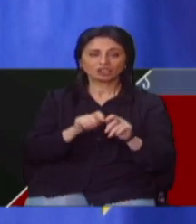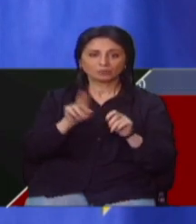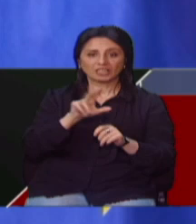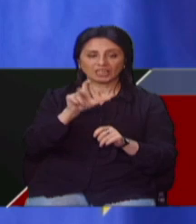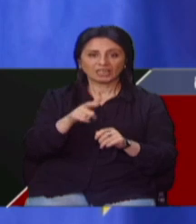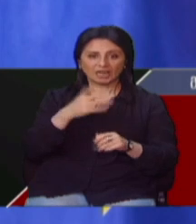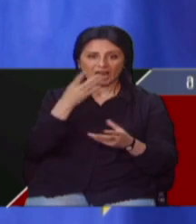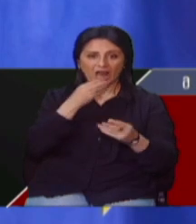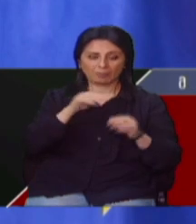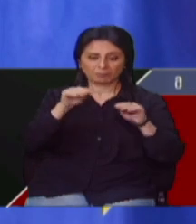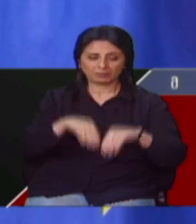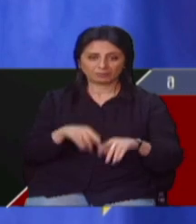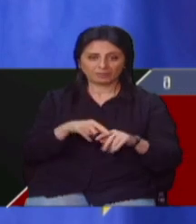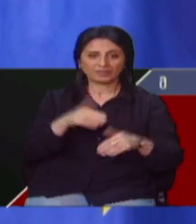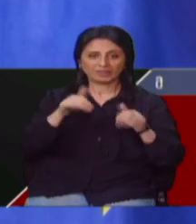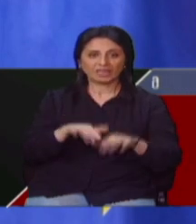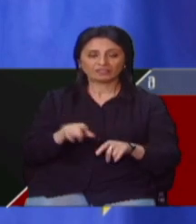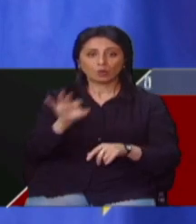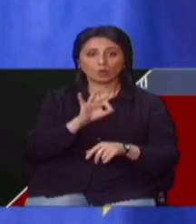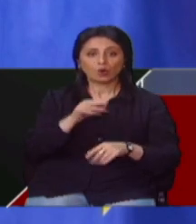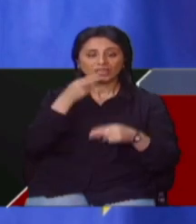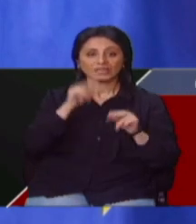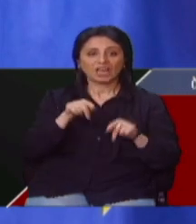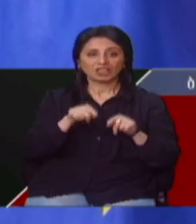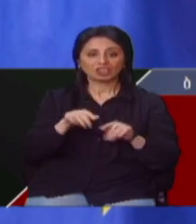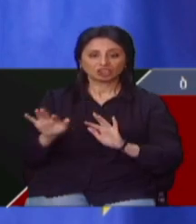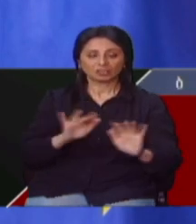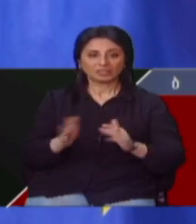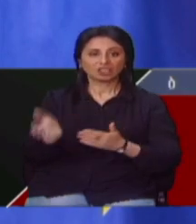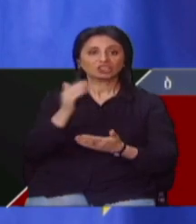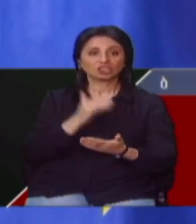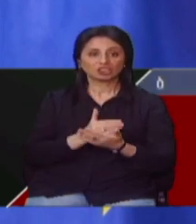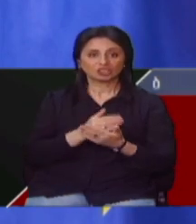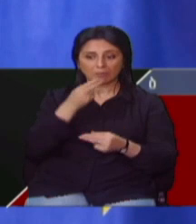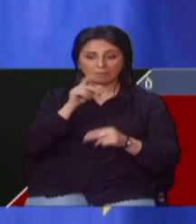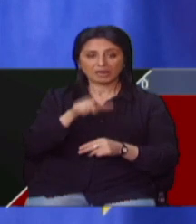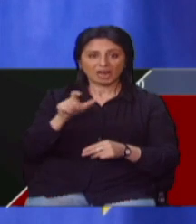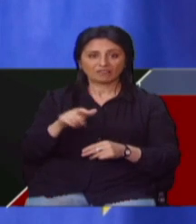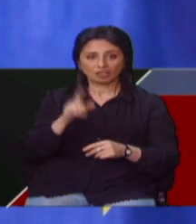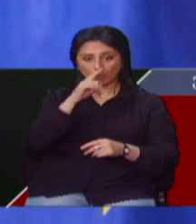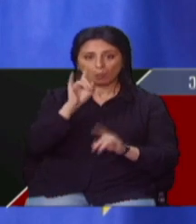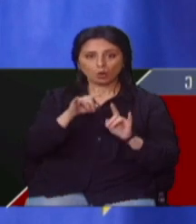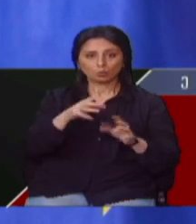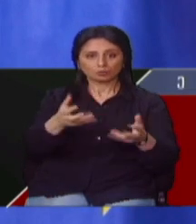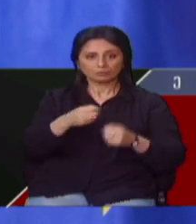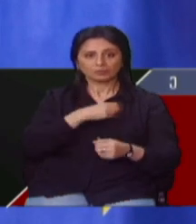დღგ-ს ყალბი აქტივი. დადგენილია, რომ აღნიშნული დანაშაულებრივი ქმედების შედეგად ბრალდებულები